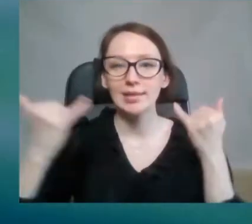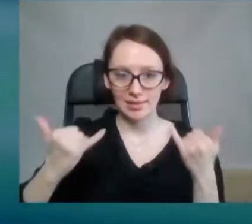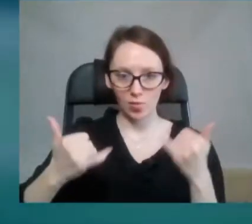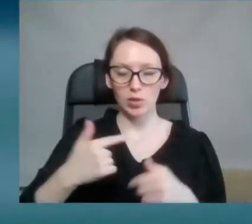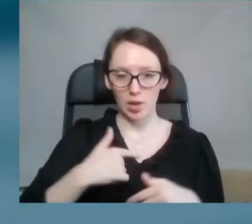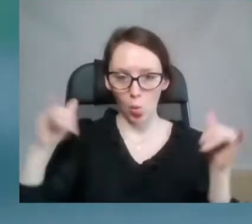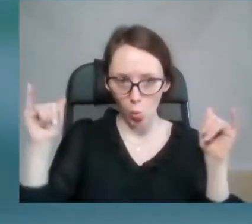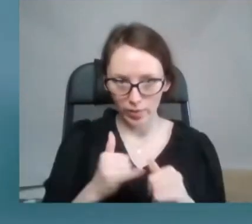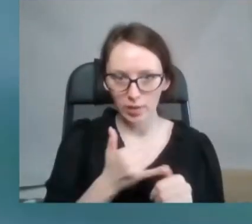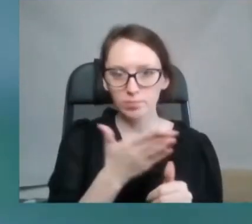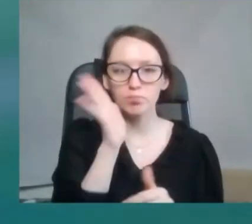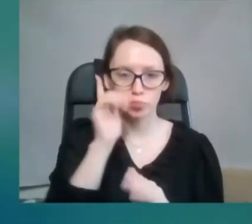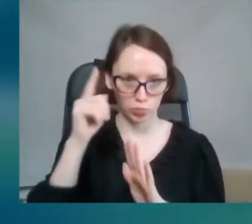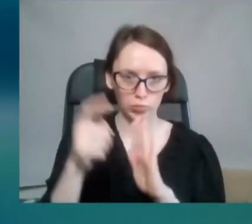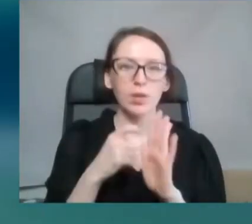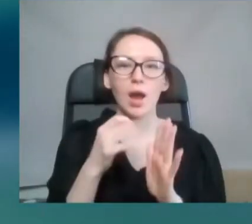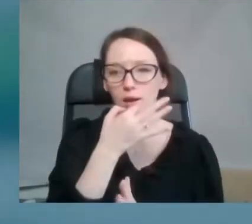узнаете ответ на этот вопрос.